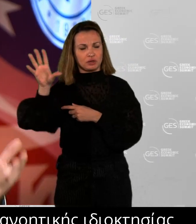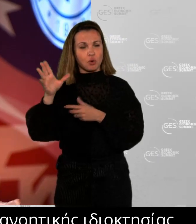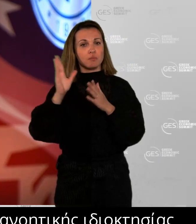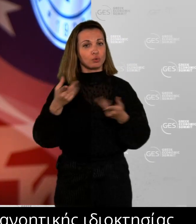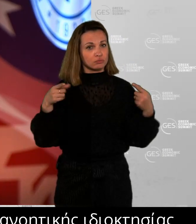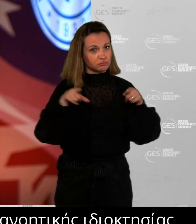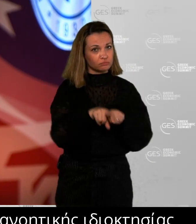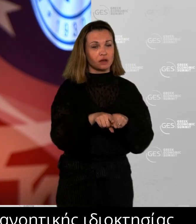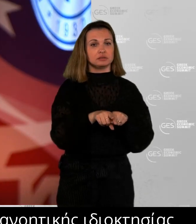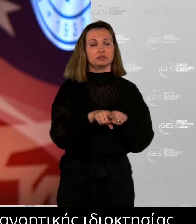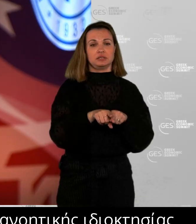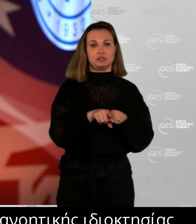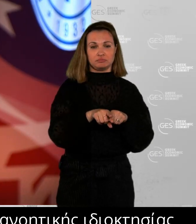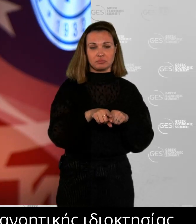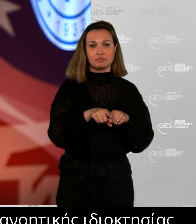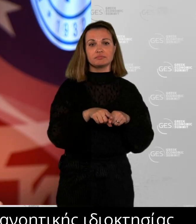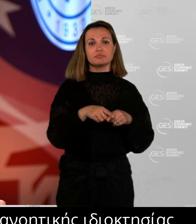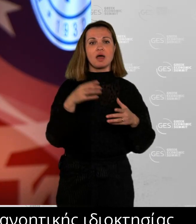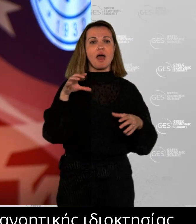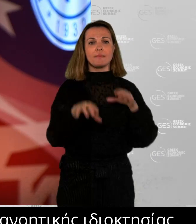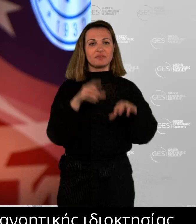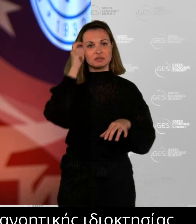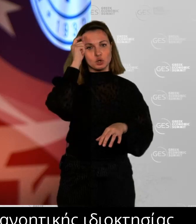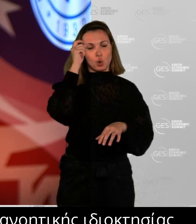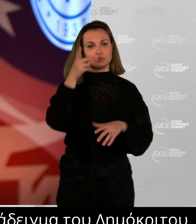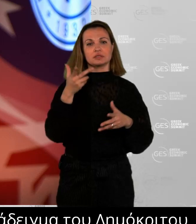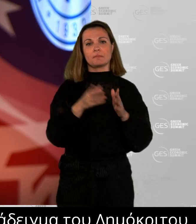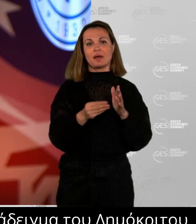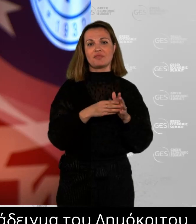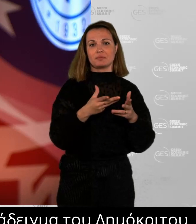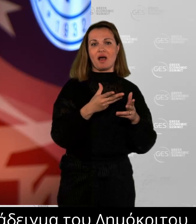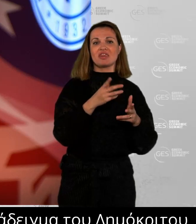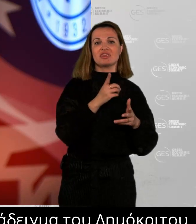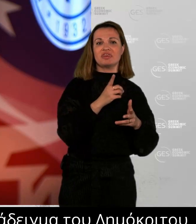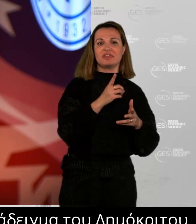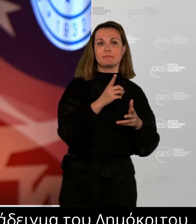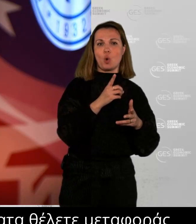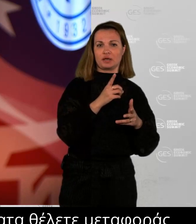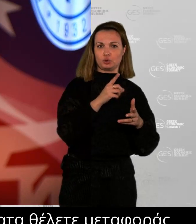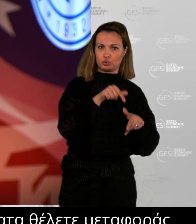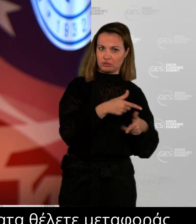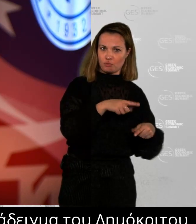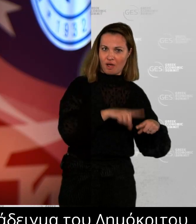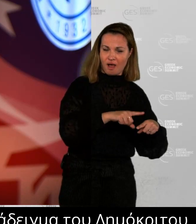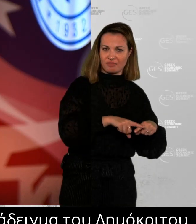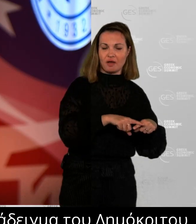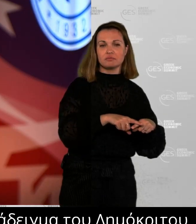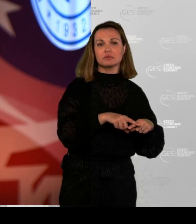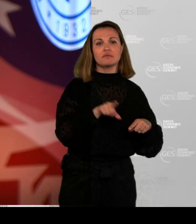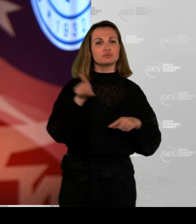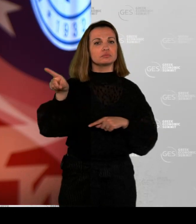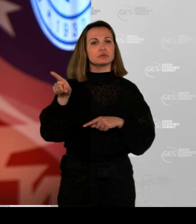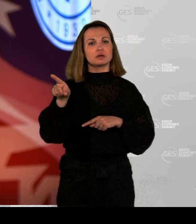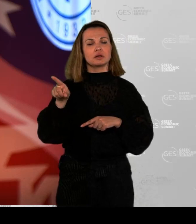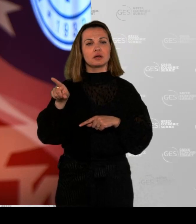του Δημόκριτου με την EY Global σε θέματα τεχνητής νοημοσύνης ακριβώς πήγε προς αυτή την κατεύθυνση. Η